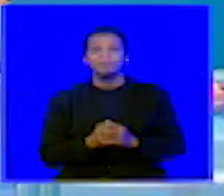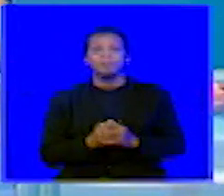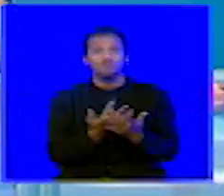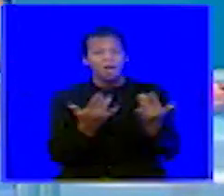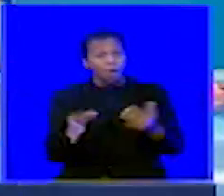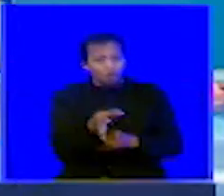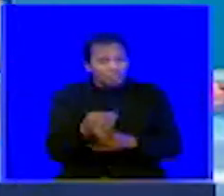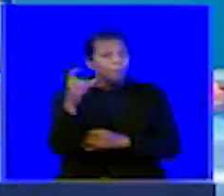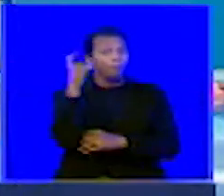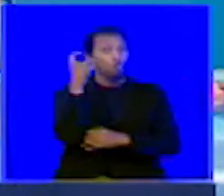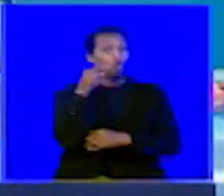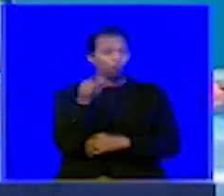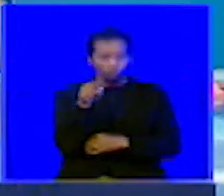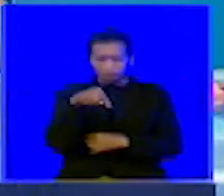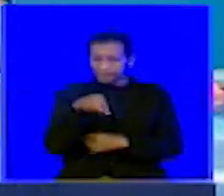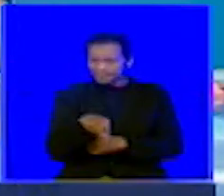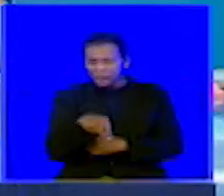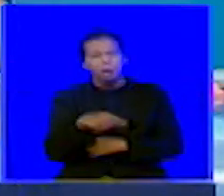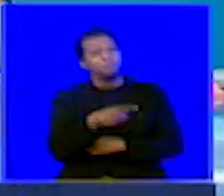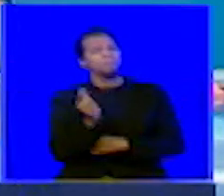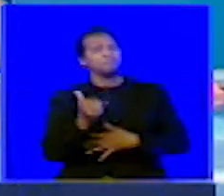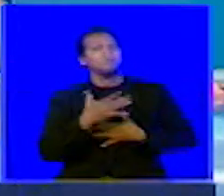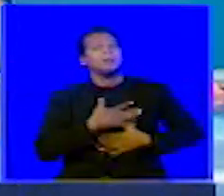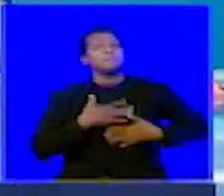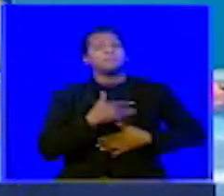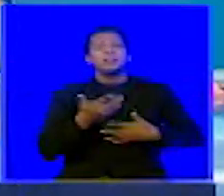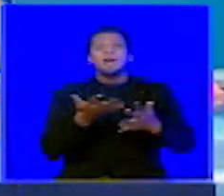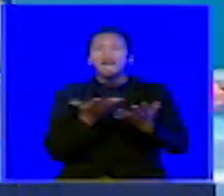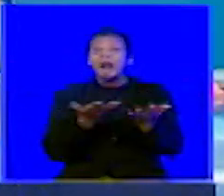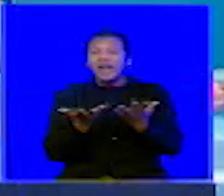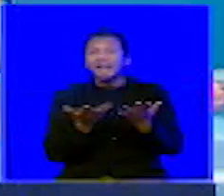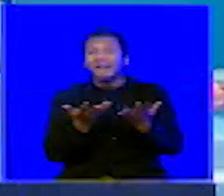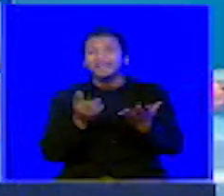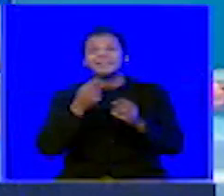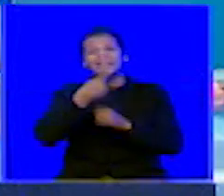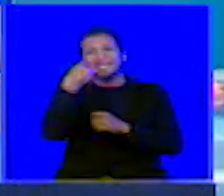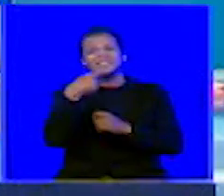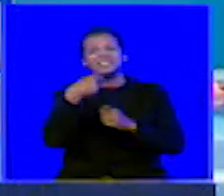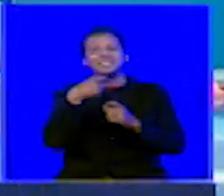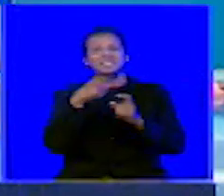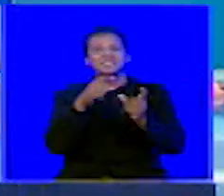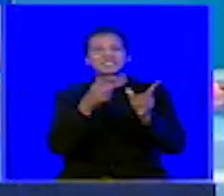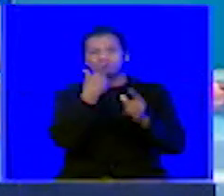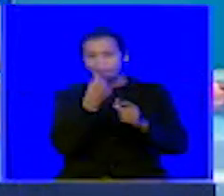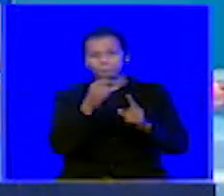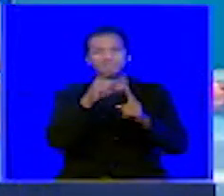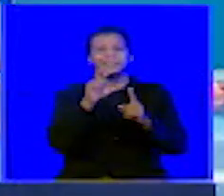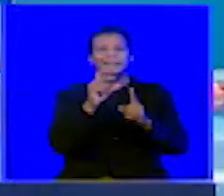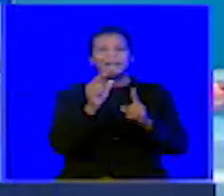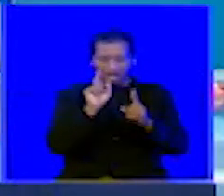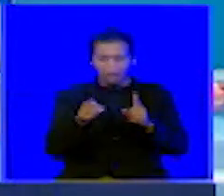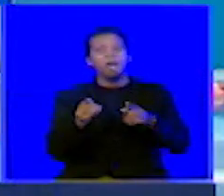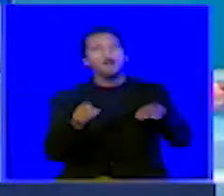Pemirsa, warga Kota Bogor dan sekitarnya kini dapat menikmati layanan cepat tes usap swab PCR drive-thru untuk mendeteksi